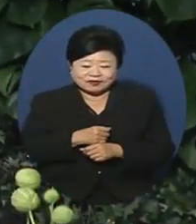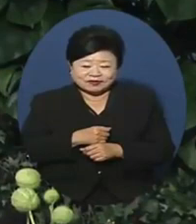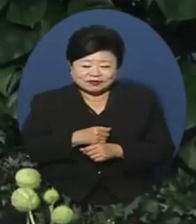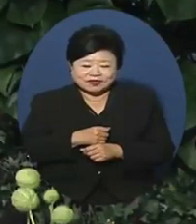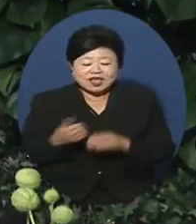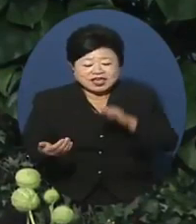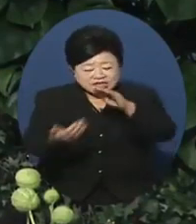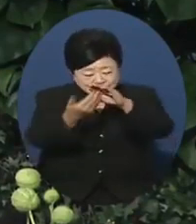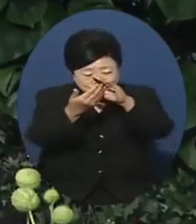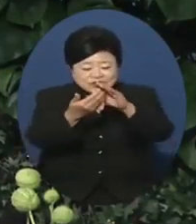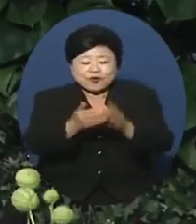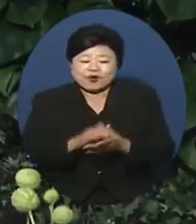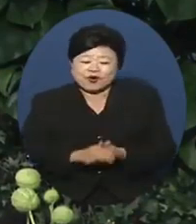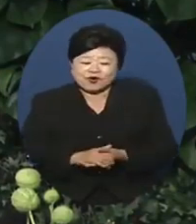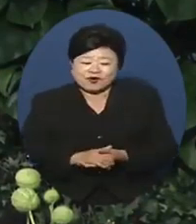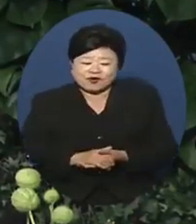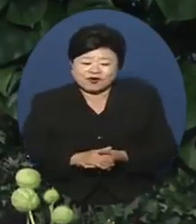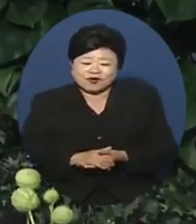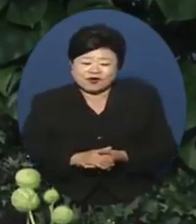이루어지고